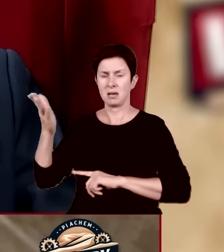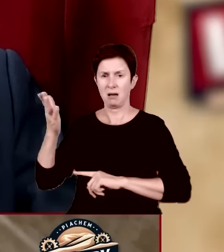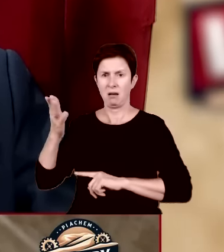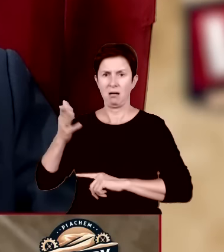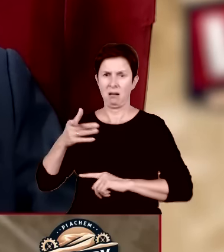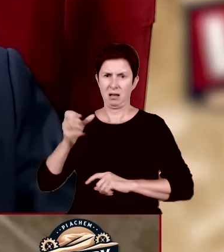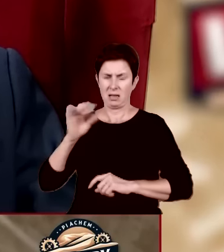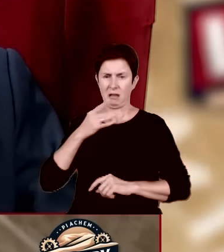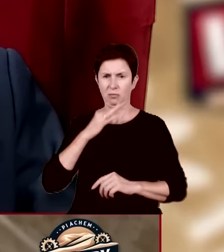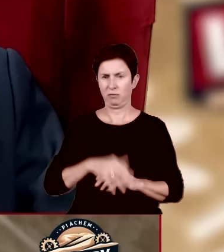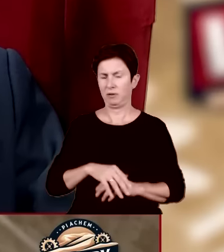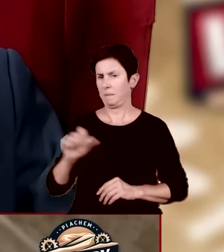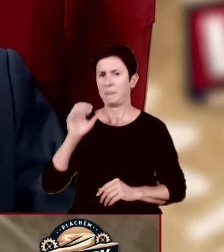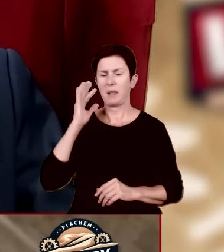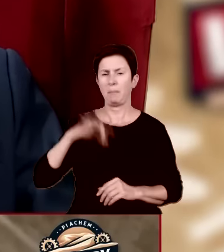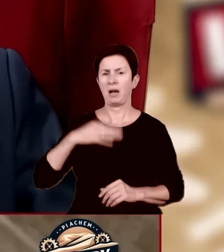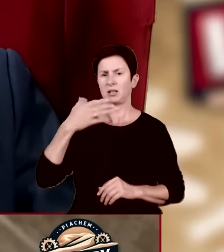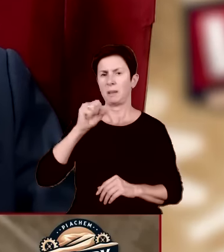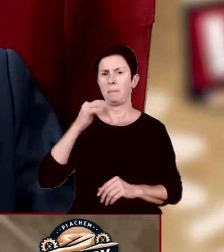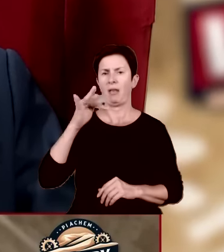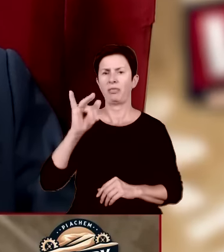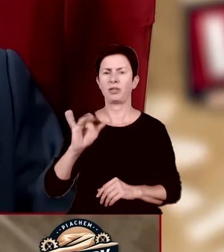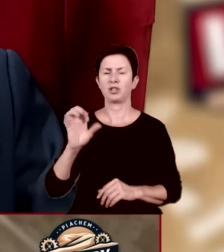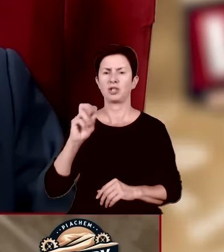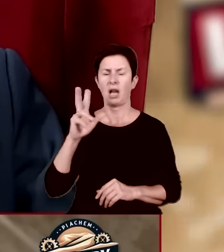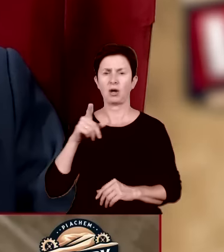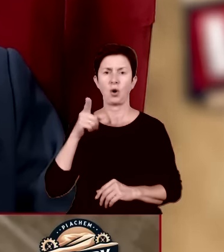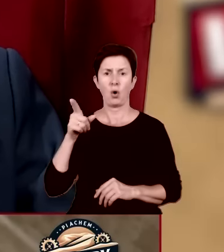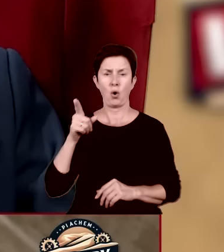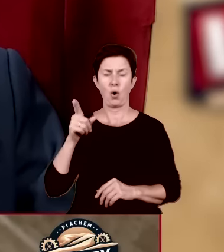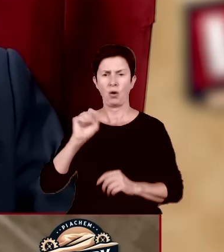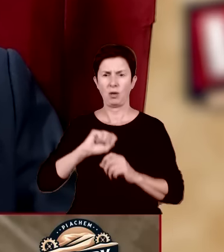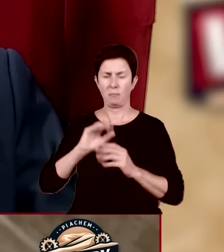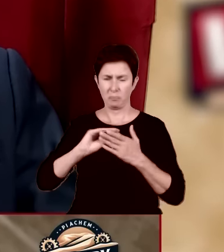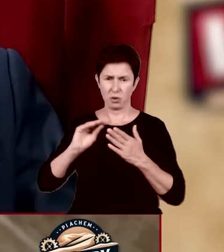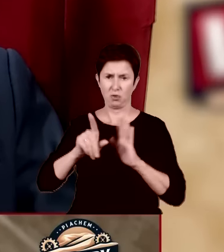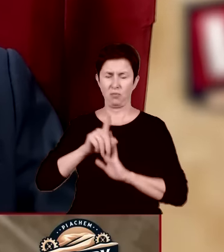Paulinę Matysiak, która pisze, że to głupie.